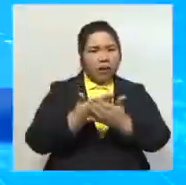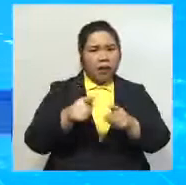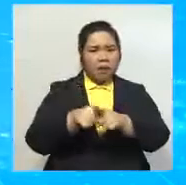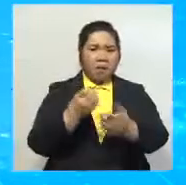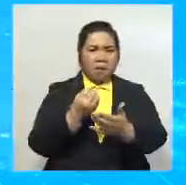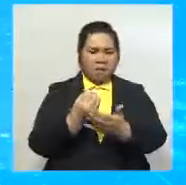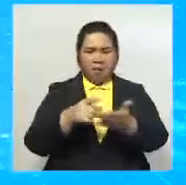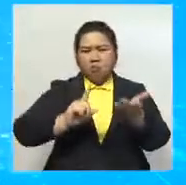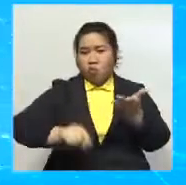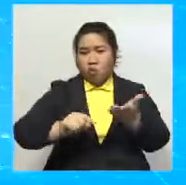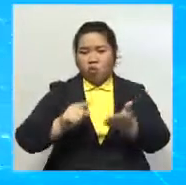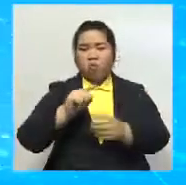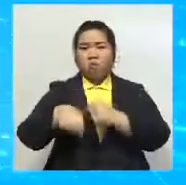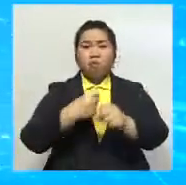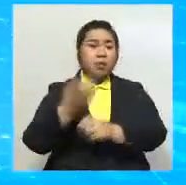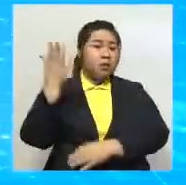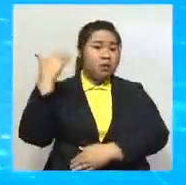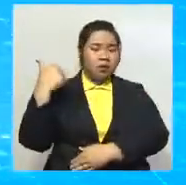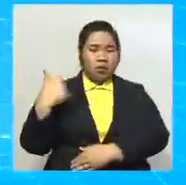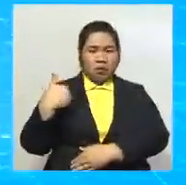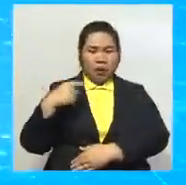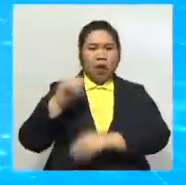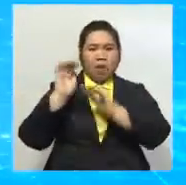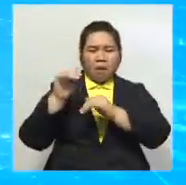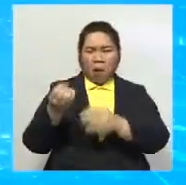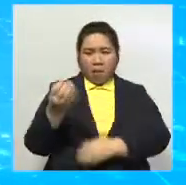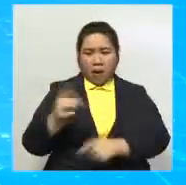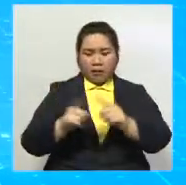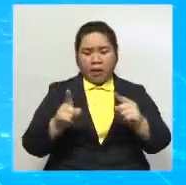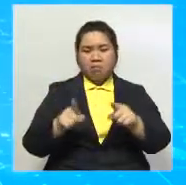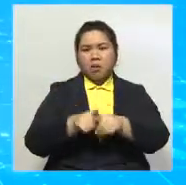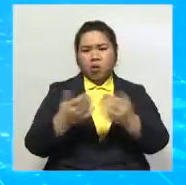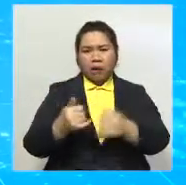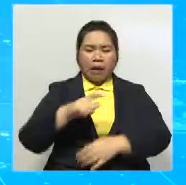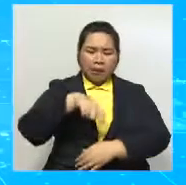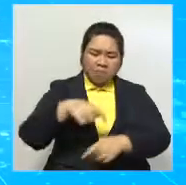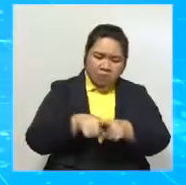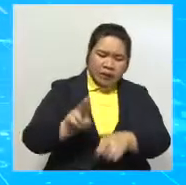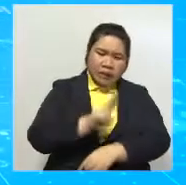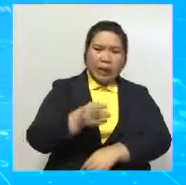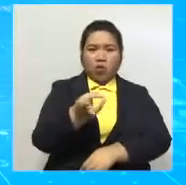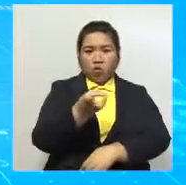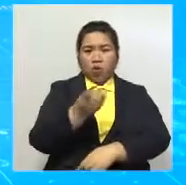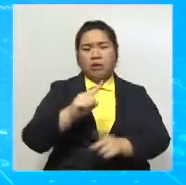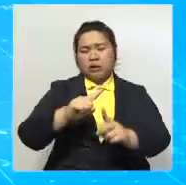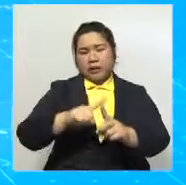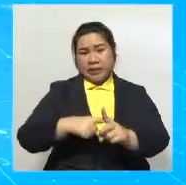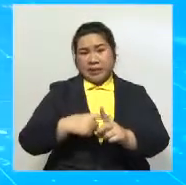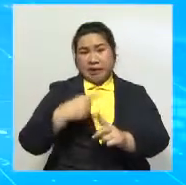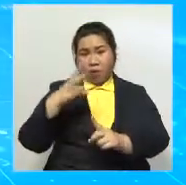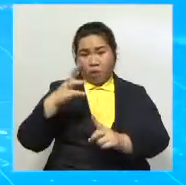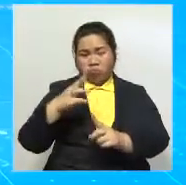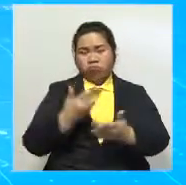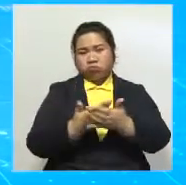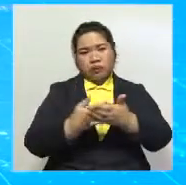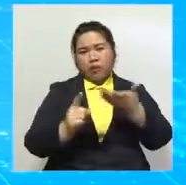ากปริมาณมะพร้าวที่เพิ่มขึ้นจากปีที่ผ่านมาขณะที่ความต้องการใช้นั้นลดลงทำให้ราคามะพร้าวเดือนมิถุนายนเหลือเพียง5บาท